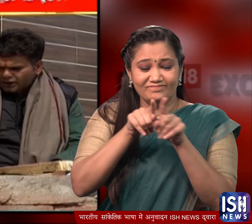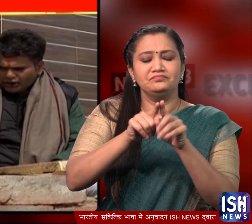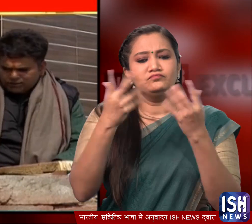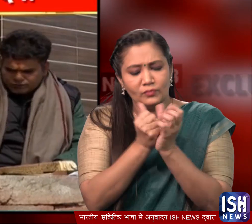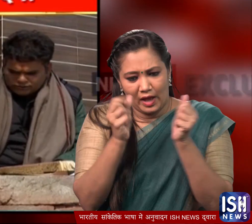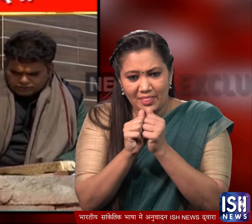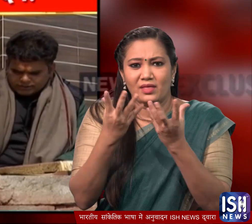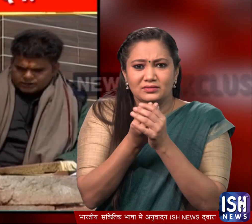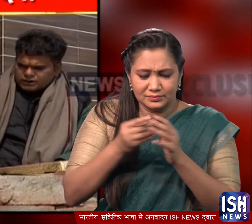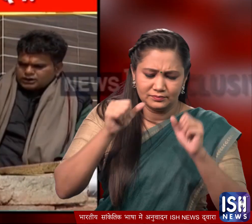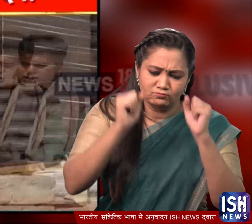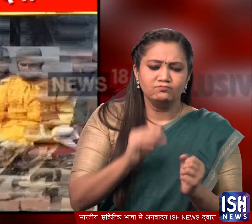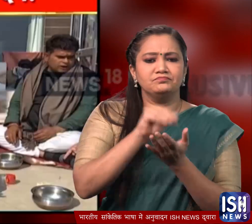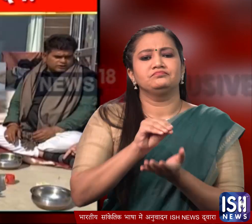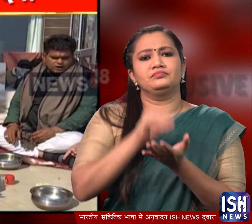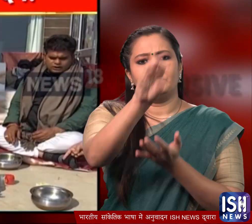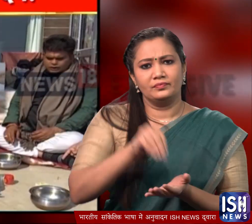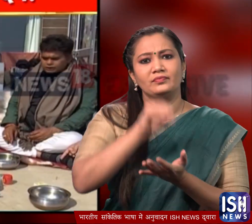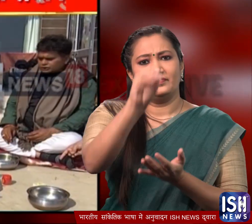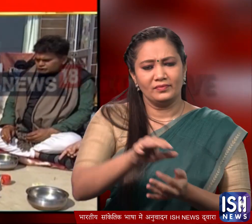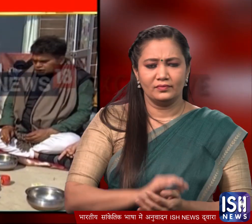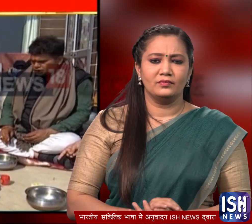के साथ मिलकर हवन करते दिखाई दिए।